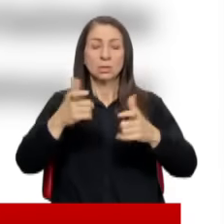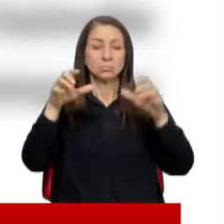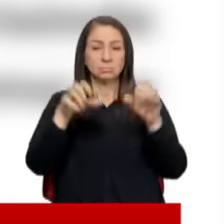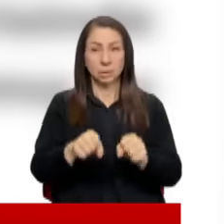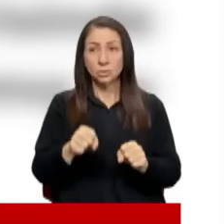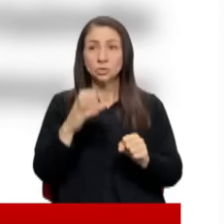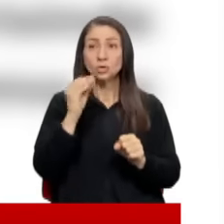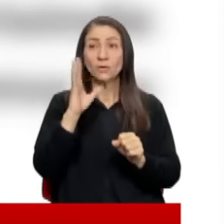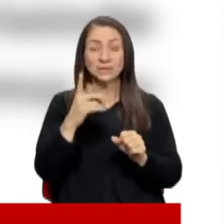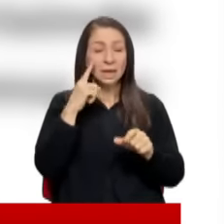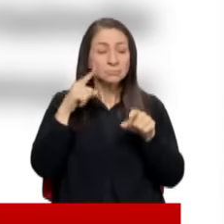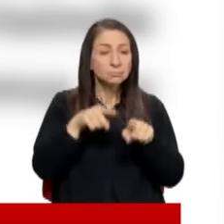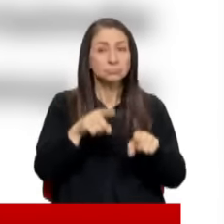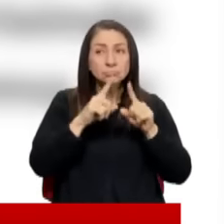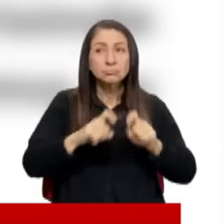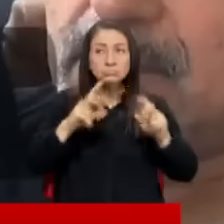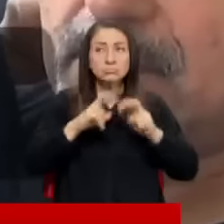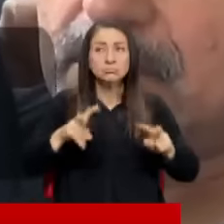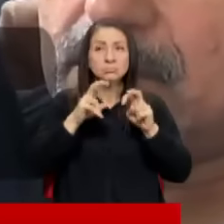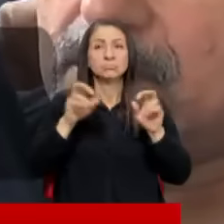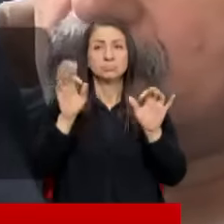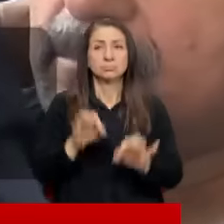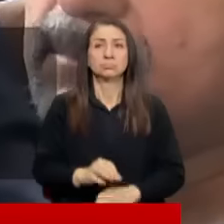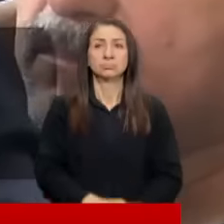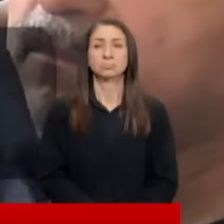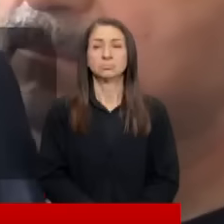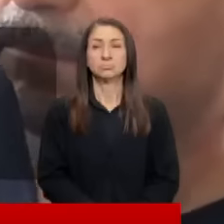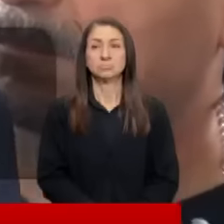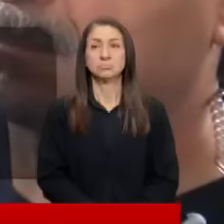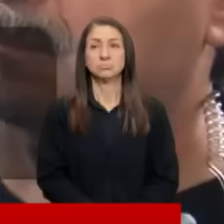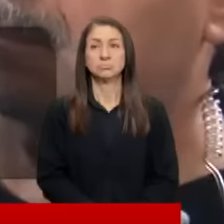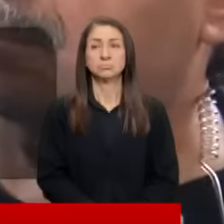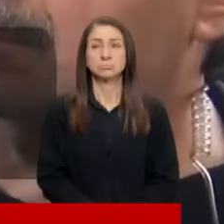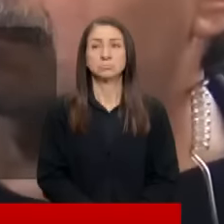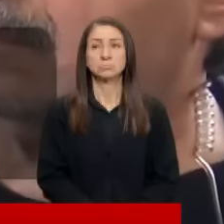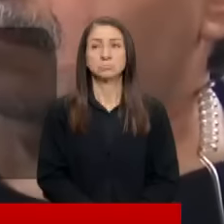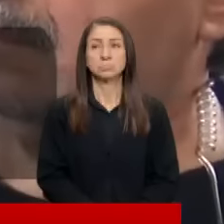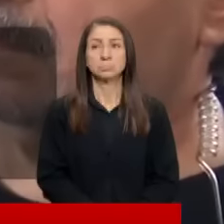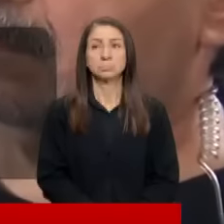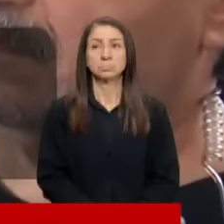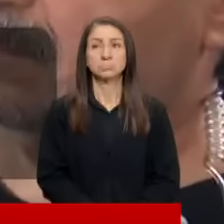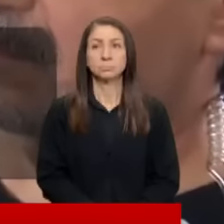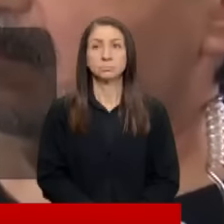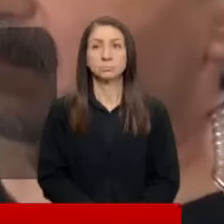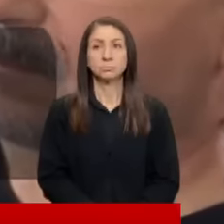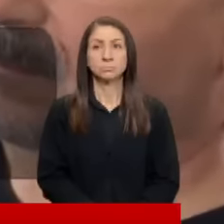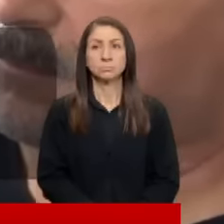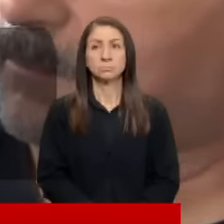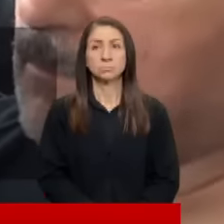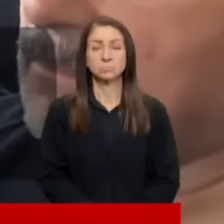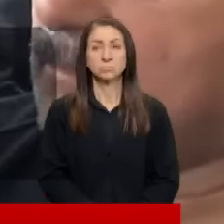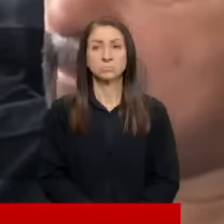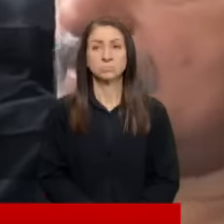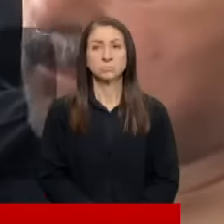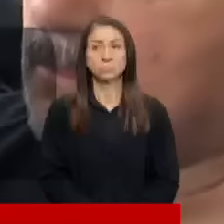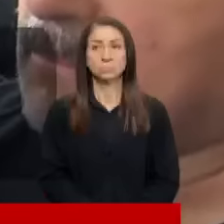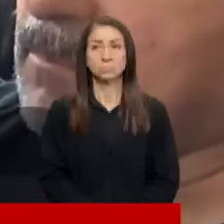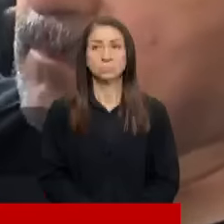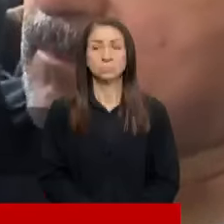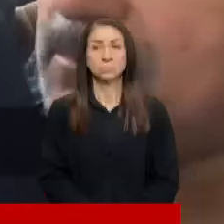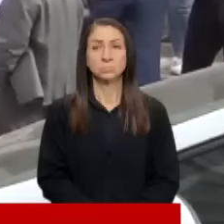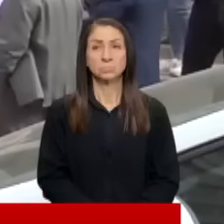yakalanmıştır. Çok yönlü tahkikata başlanmıştır. Samet Bey'in durumu biraz kritik ama şimdi yani gerçekten çok